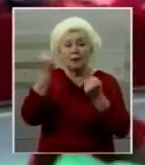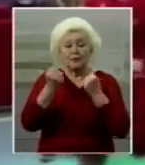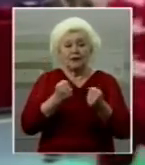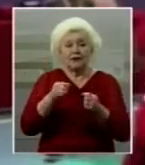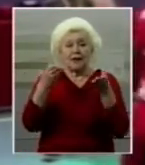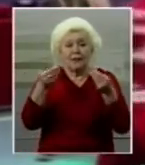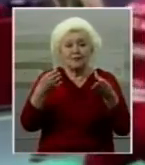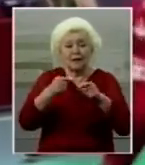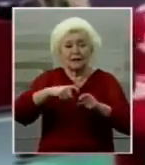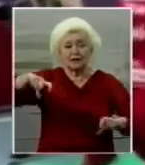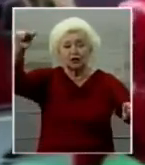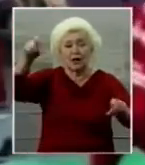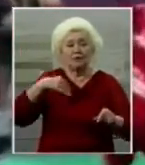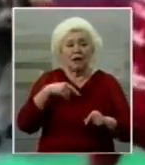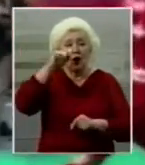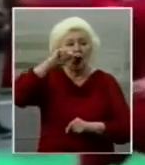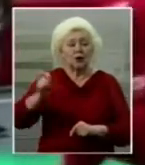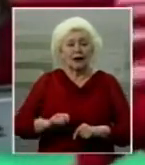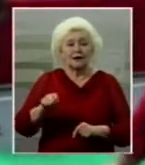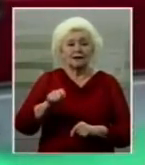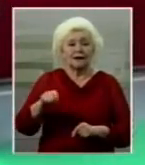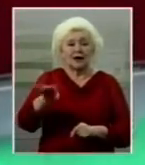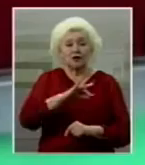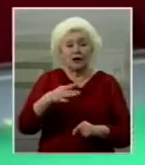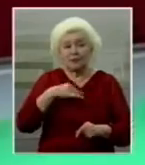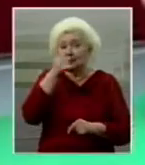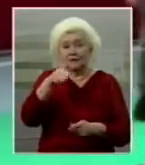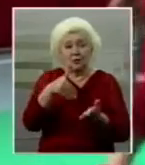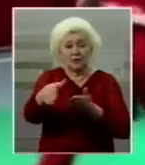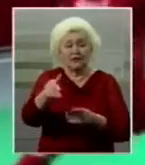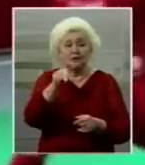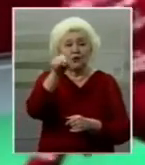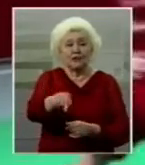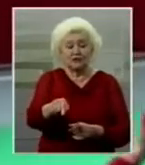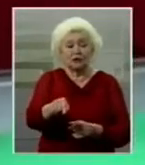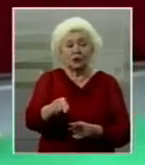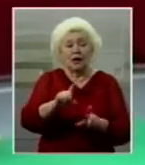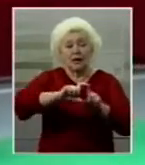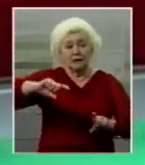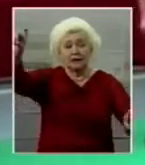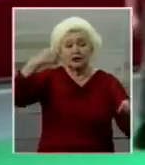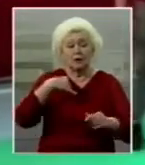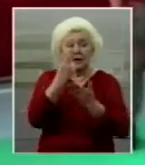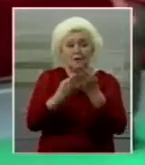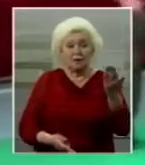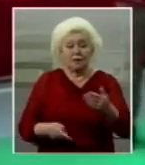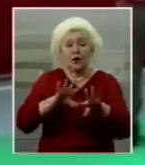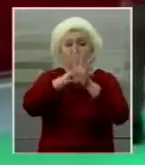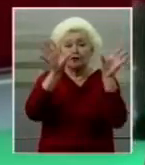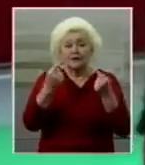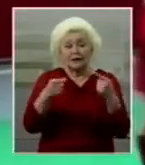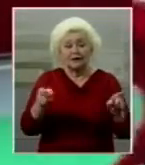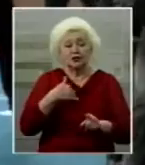шаблях. Враховуючи, що ми українські козаки, ми не змогли відмовитися від цього. На шаблях ми програли, в усіх інших видах